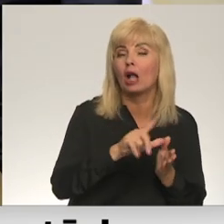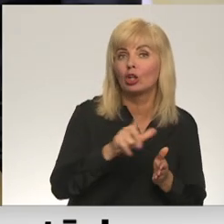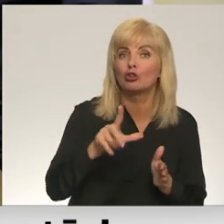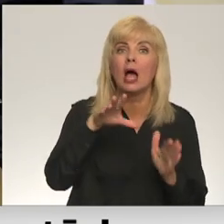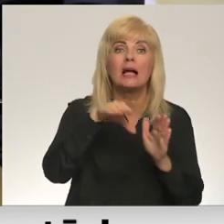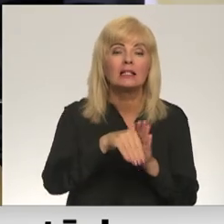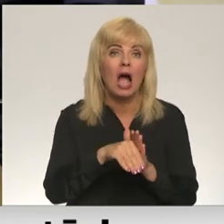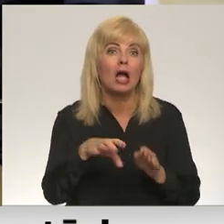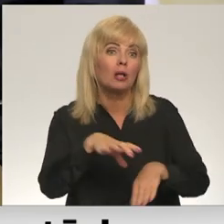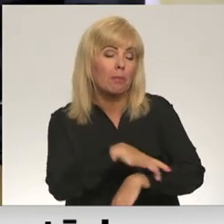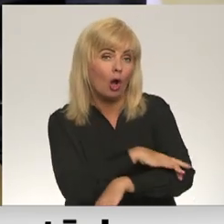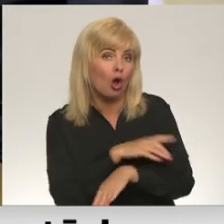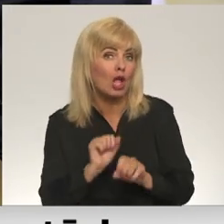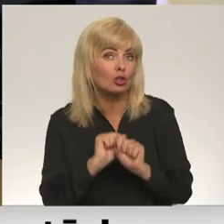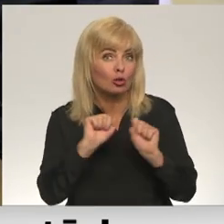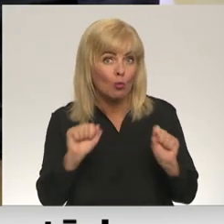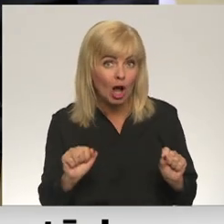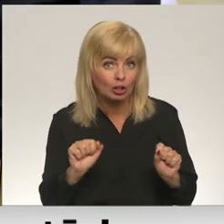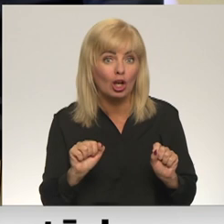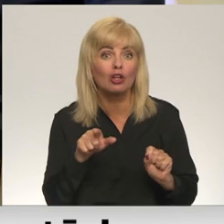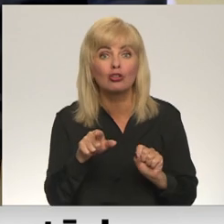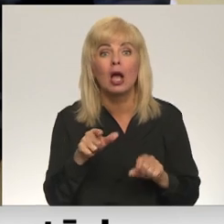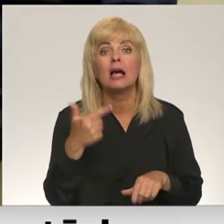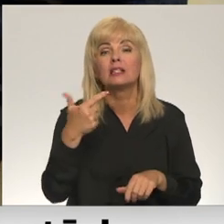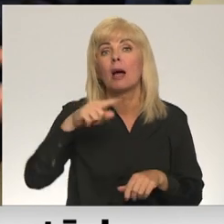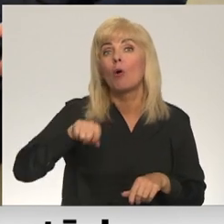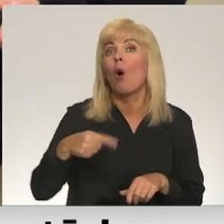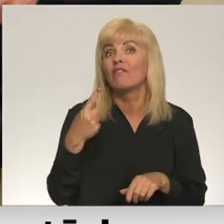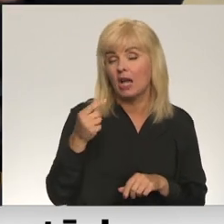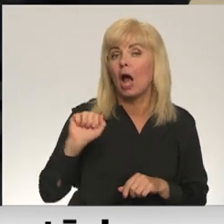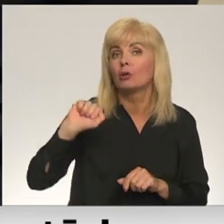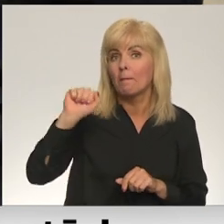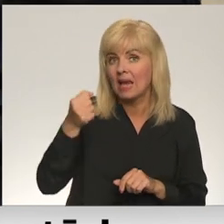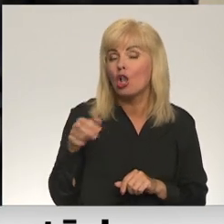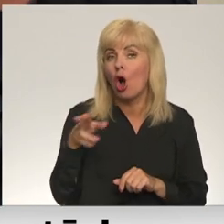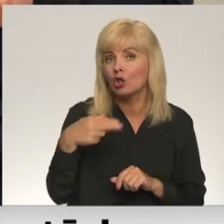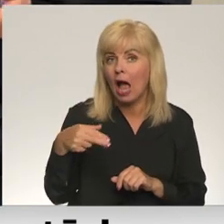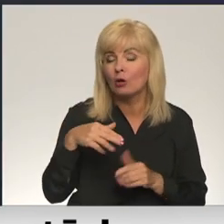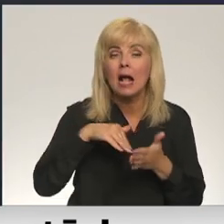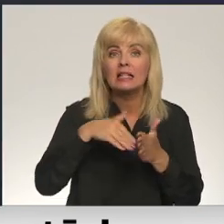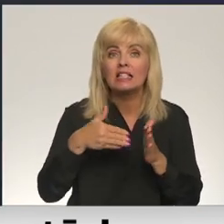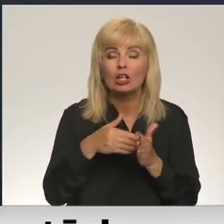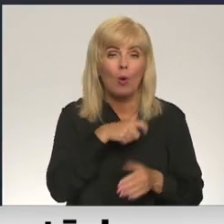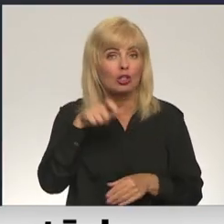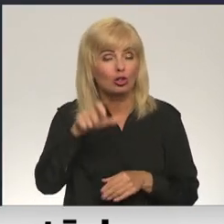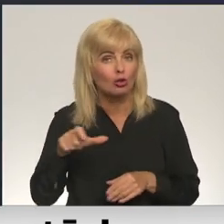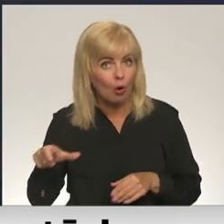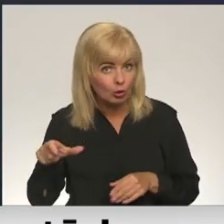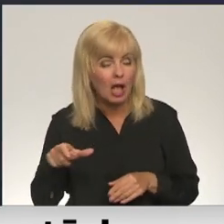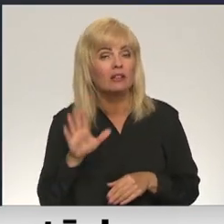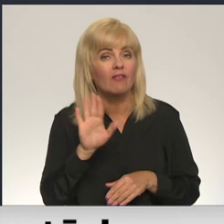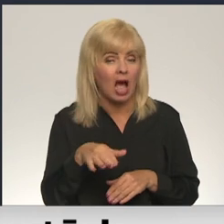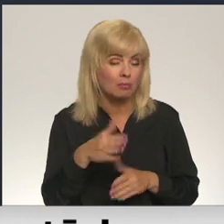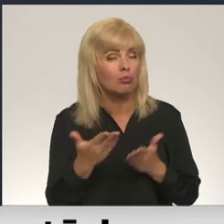skaitā arī protēžu nodrošināšanai, tam sasniedzot 7,1 miljonu eiro, situācija studenti ieskatā varētu būt